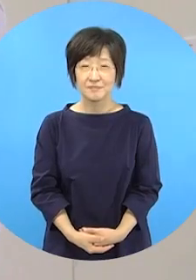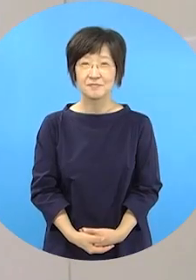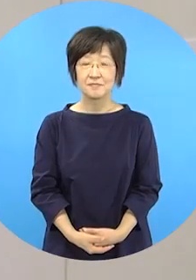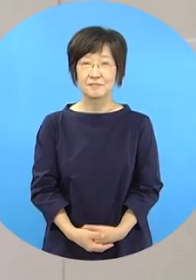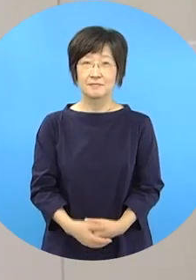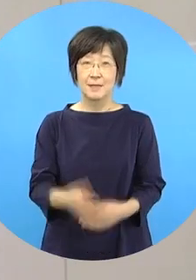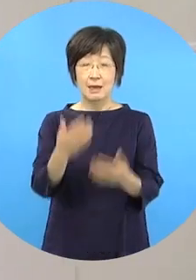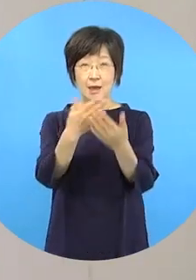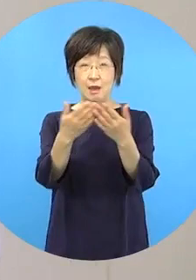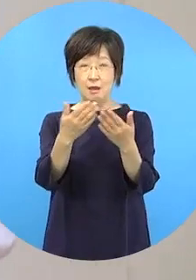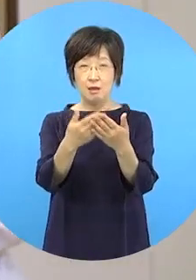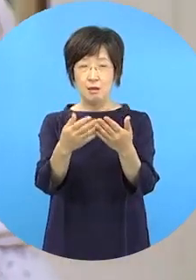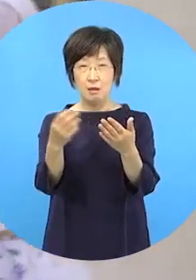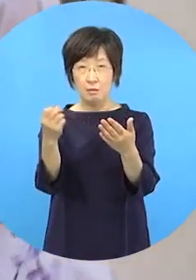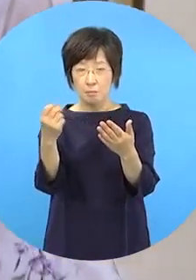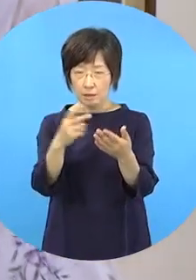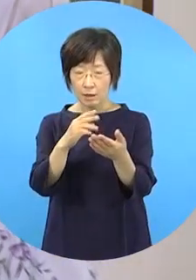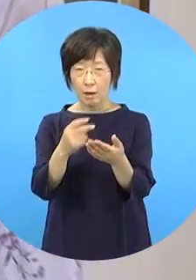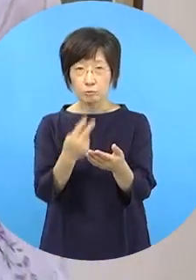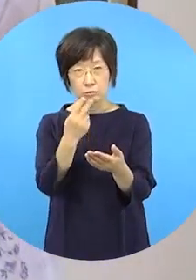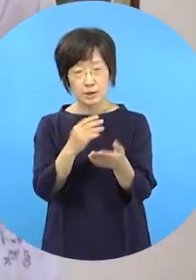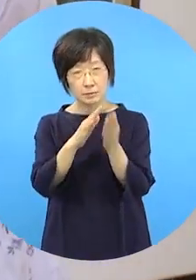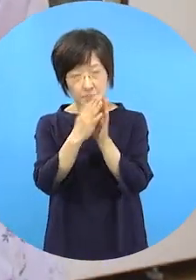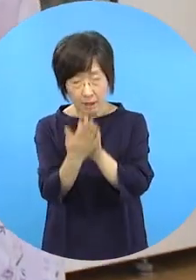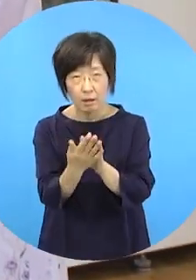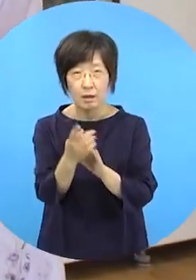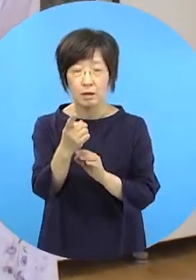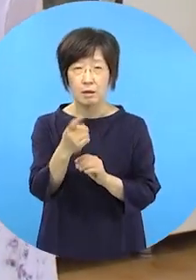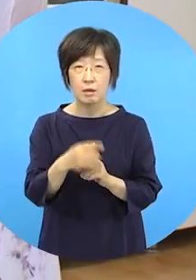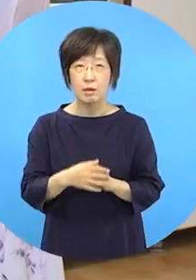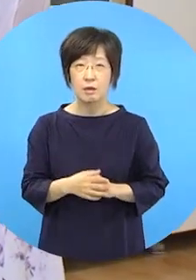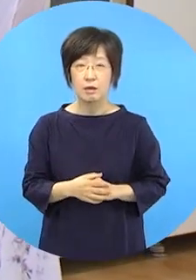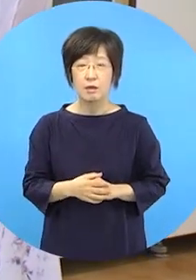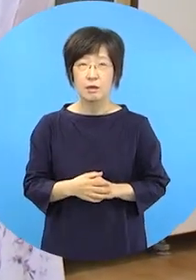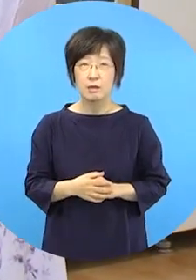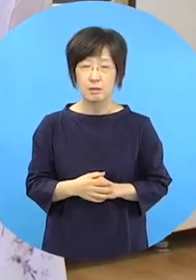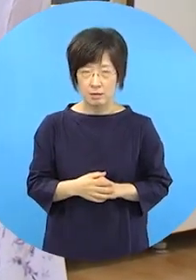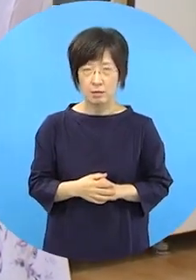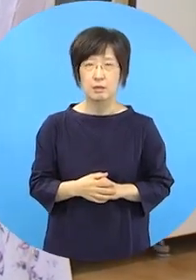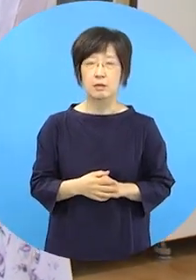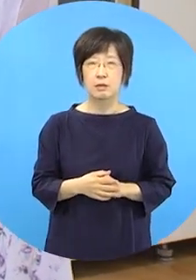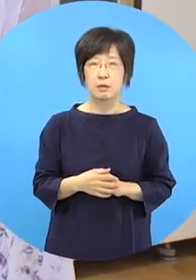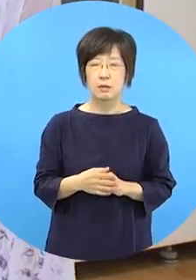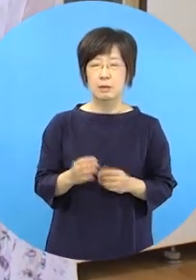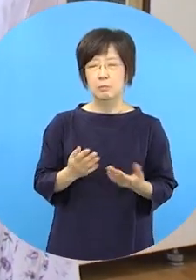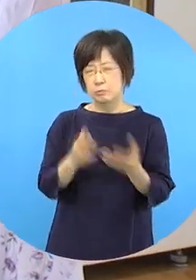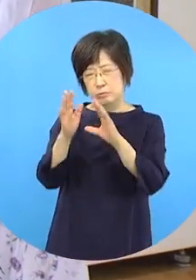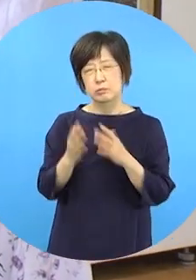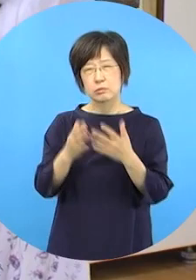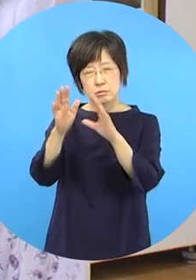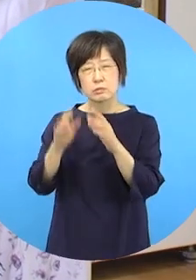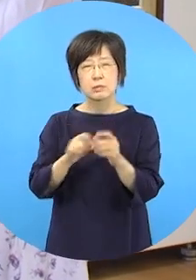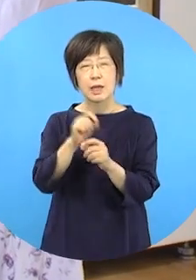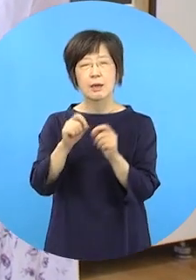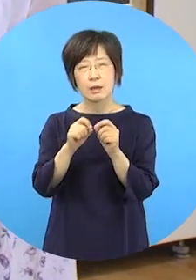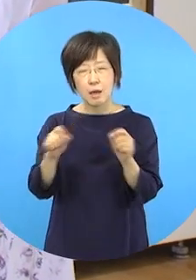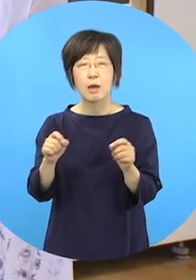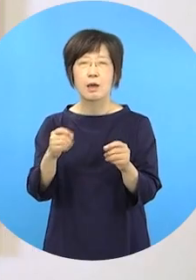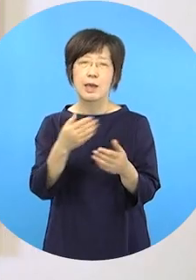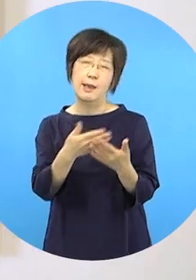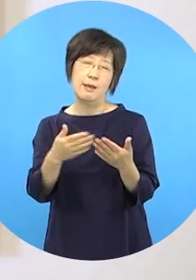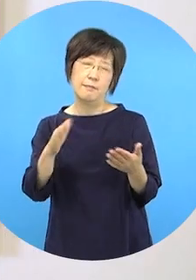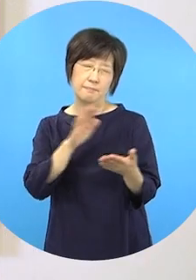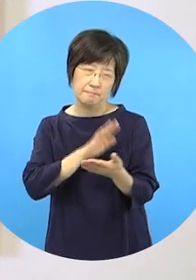またまた作品がガラッと変わりましたね。 はい、大火で作品を失ったことをきっかけ